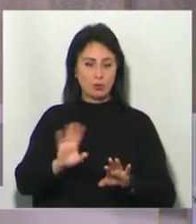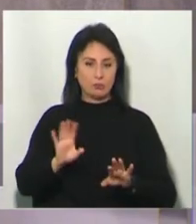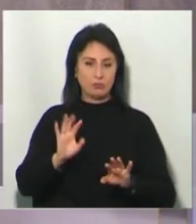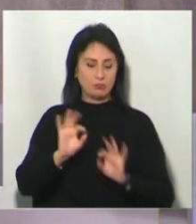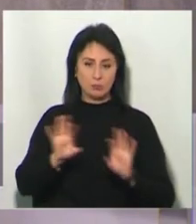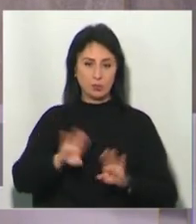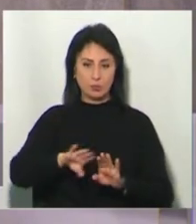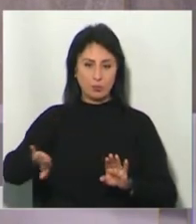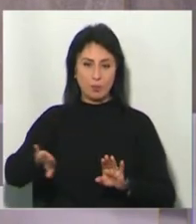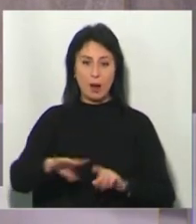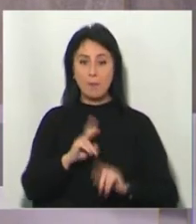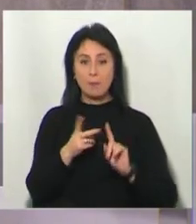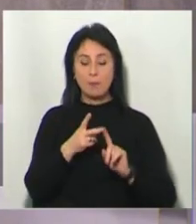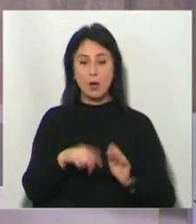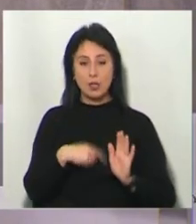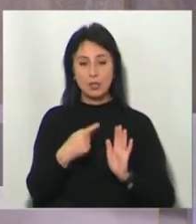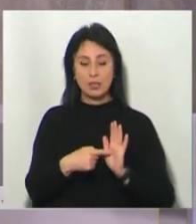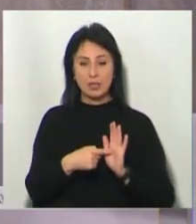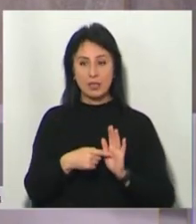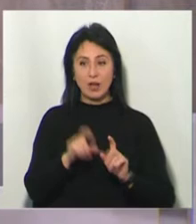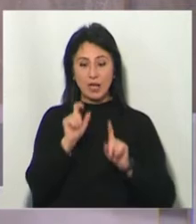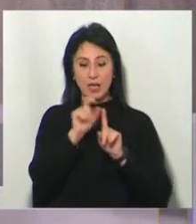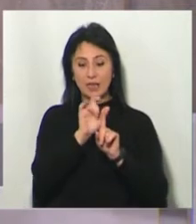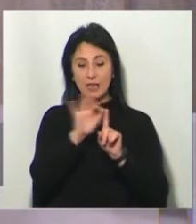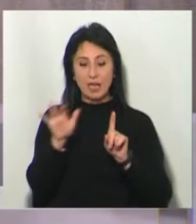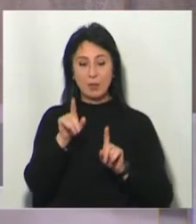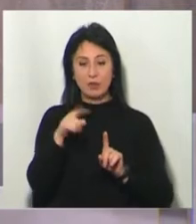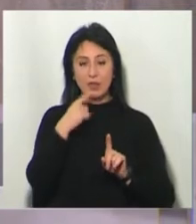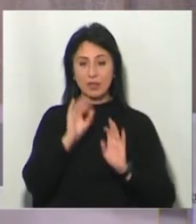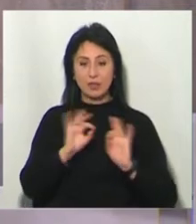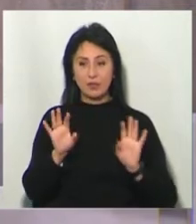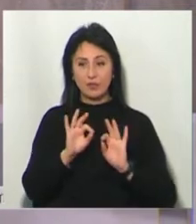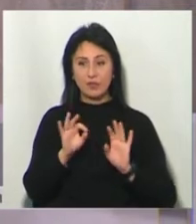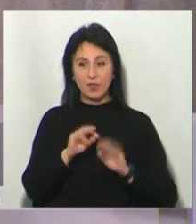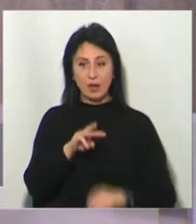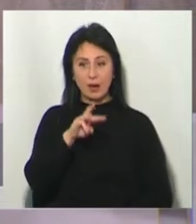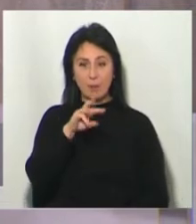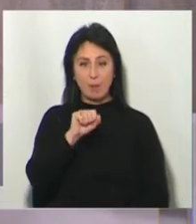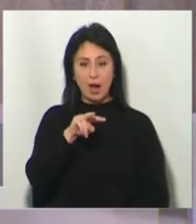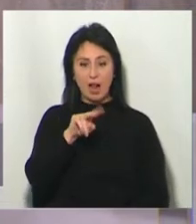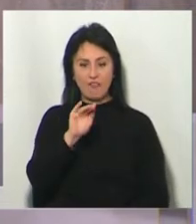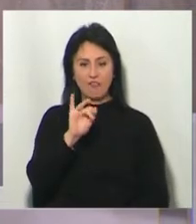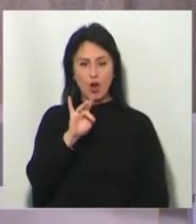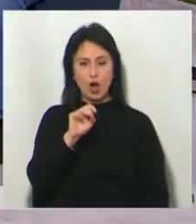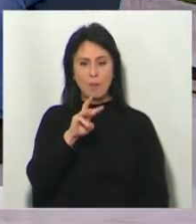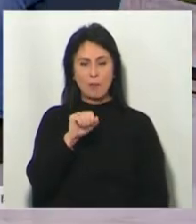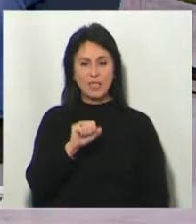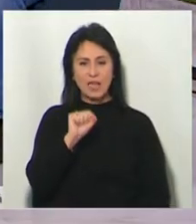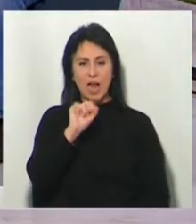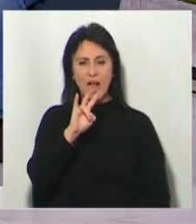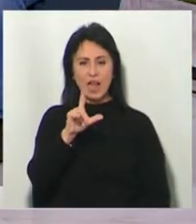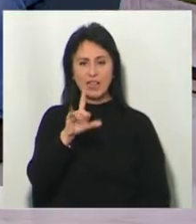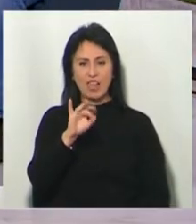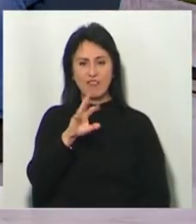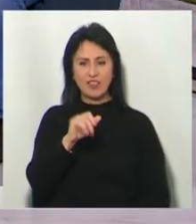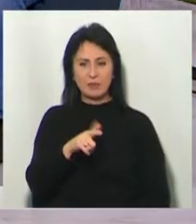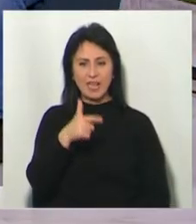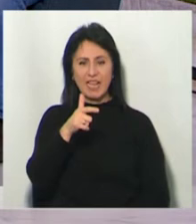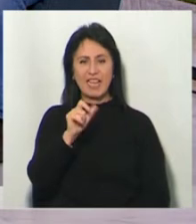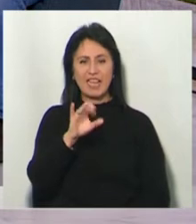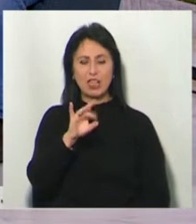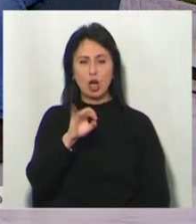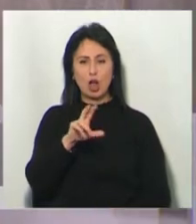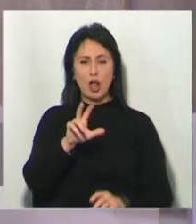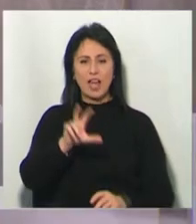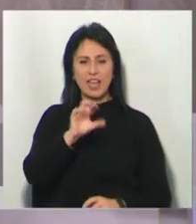აქვს მაგრამ მეორე საკითხია ის ტერმინები რომელიც თქვენ გამოიყენეთ მალფორმაცია ანევრიზმა